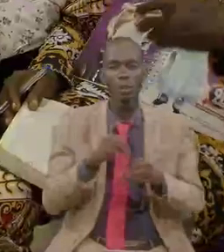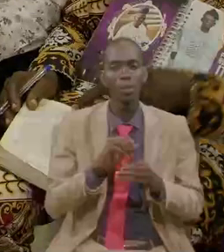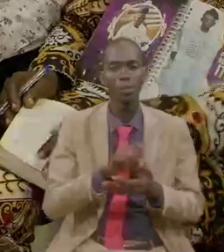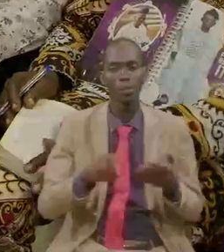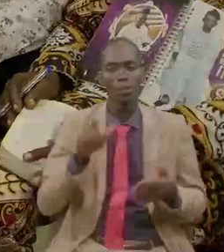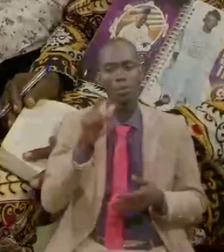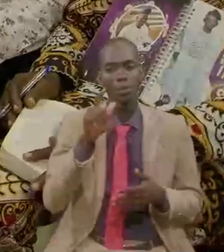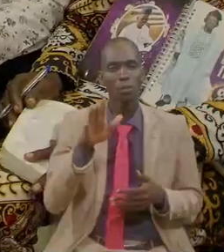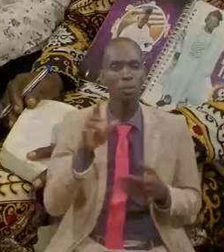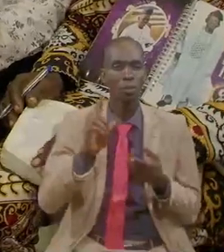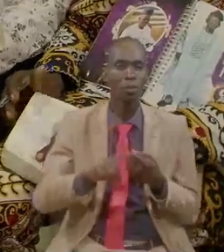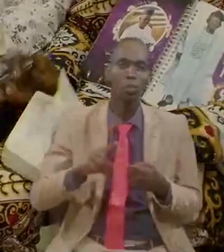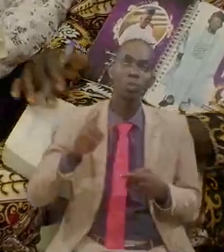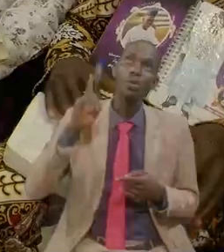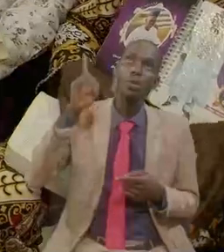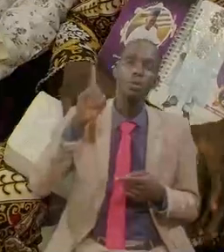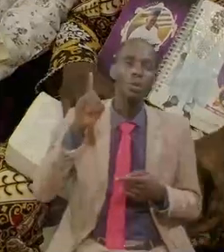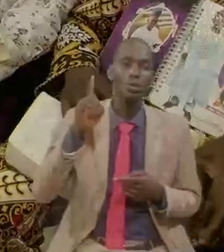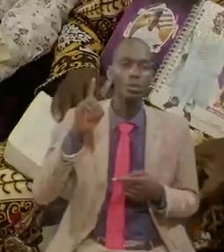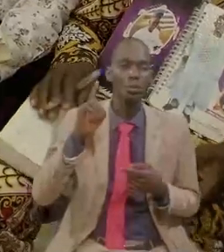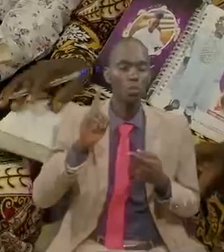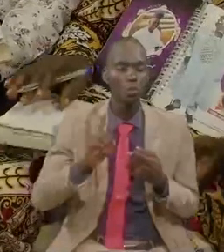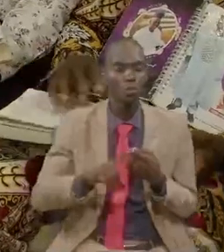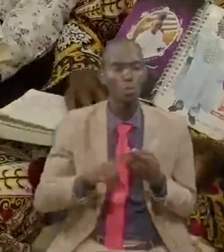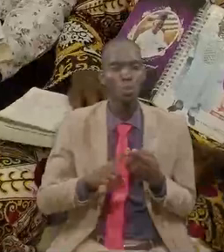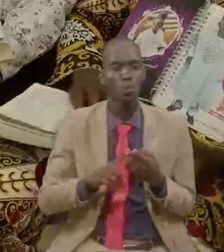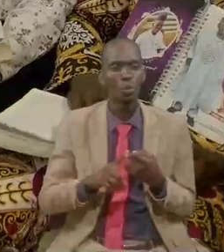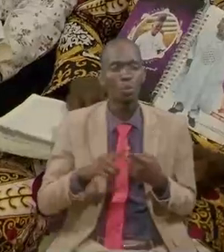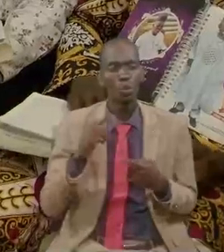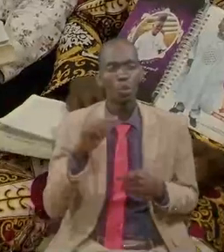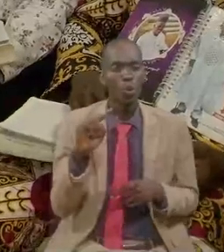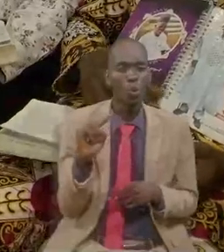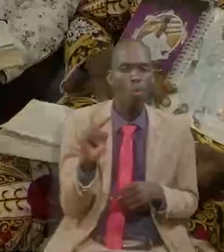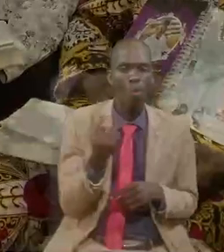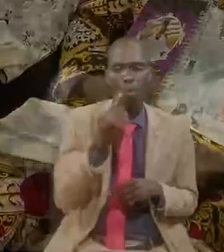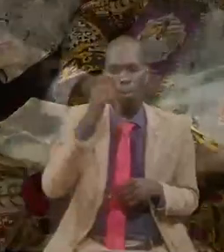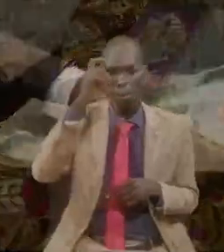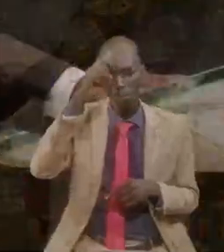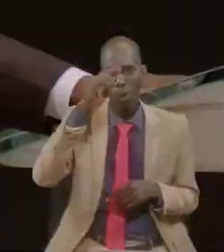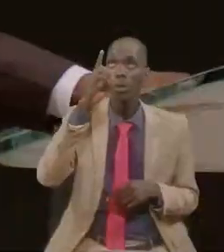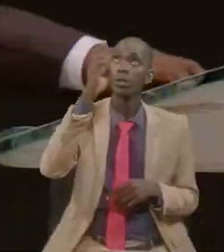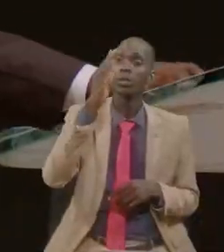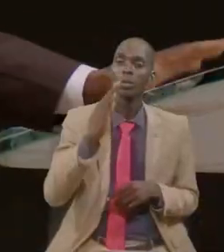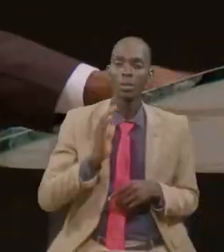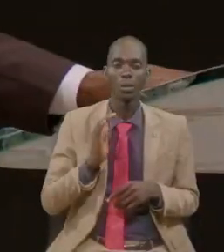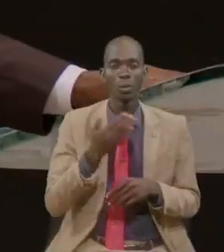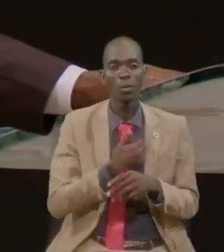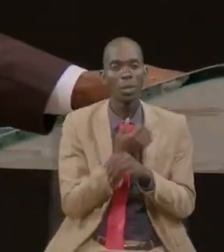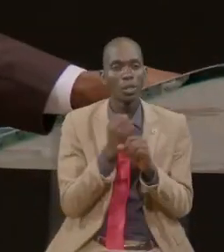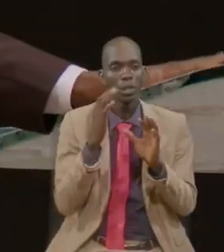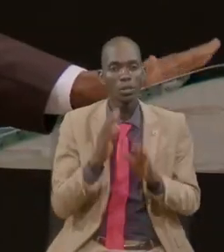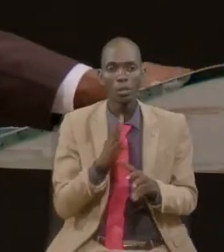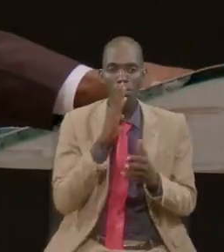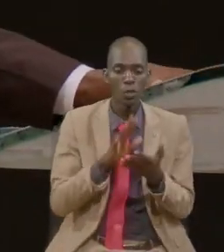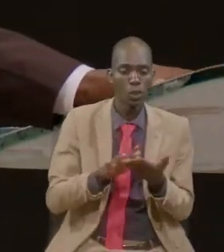verset 25. À Dieu seul, notre Sauveur, par Jésus-Christ,